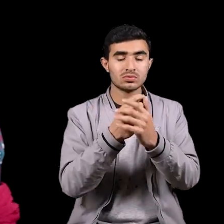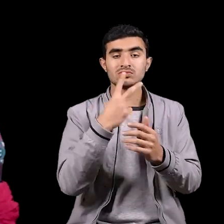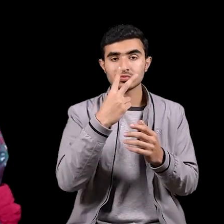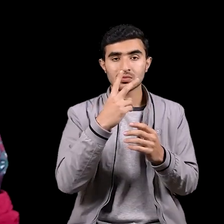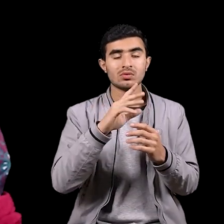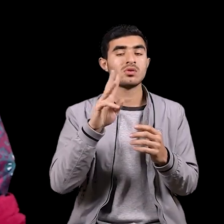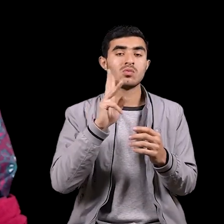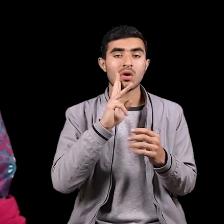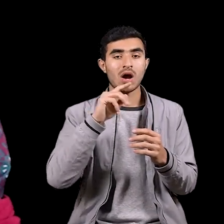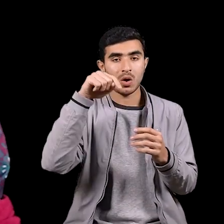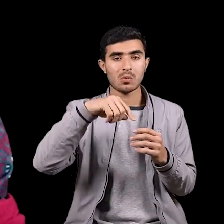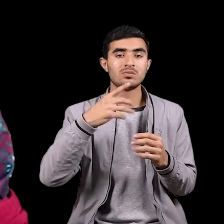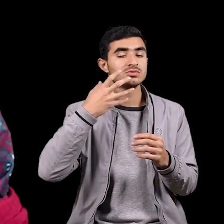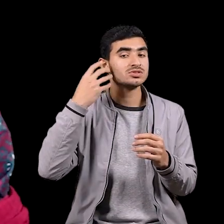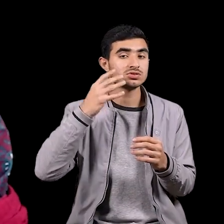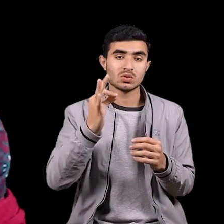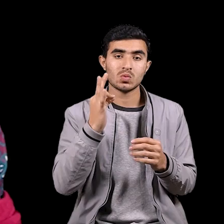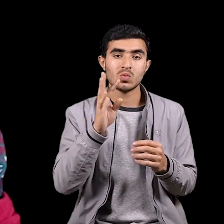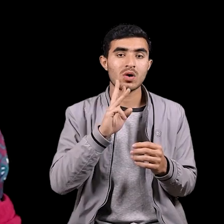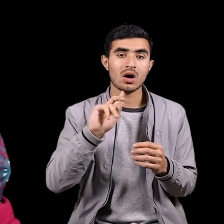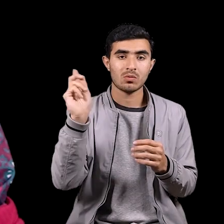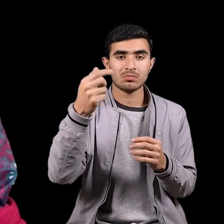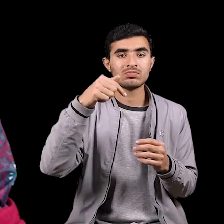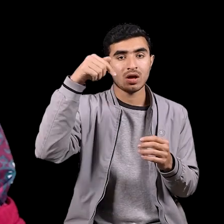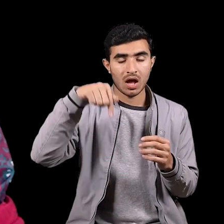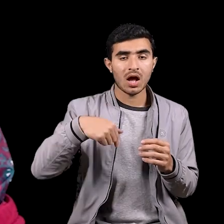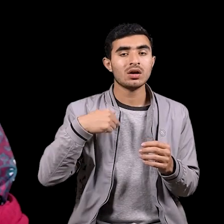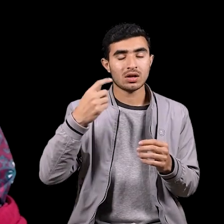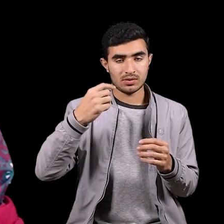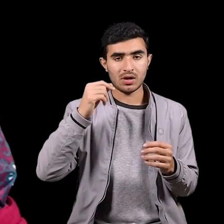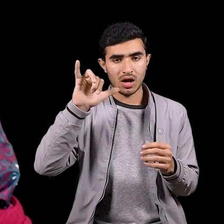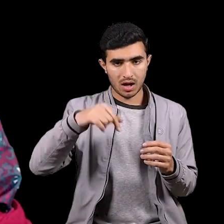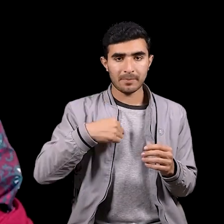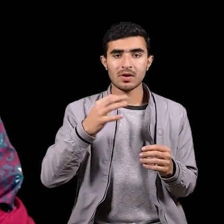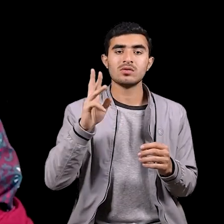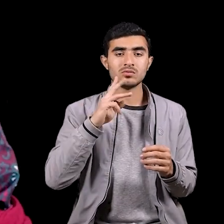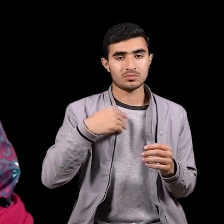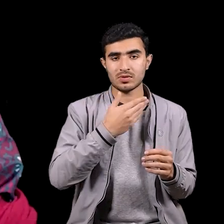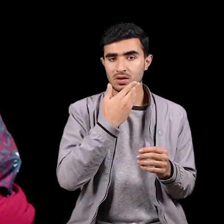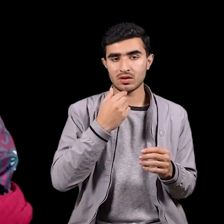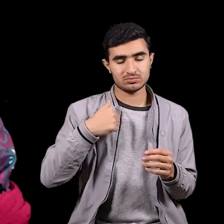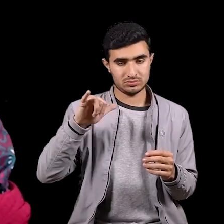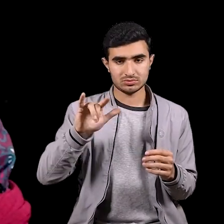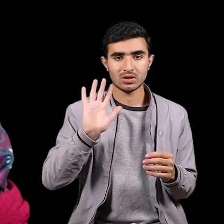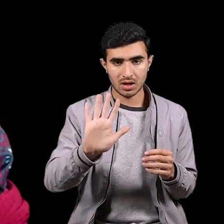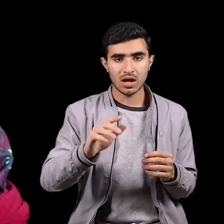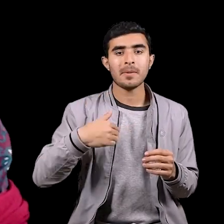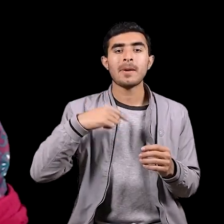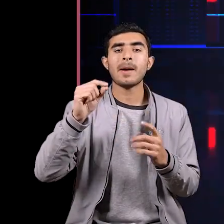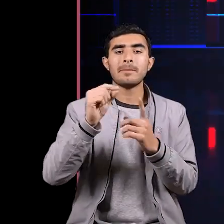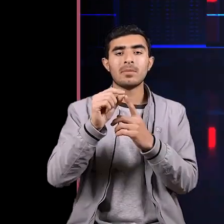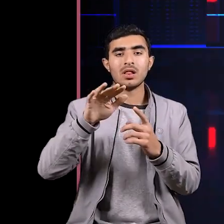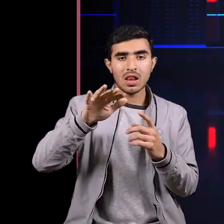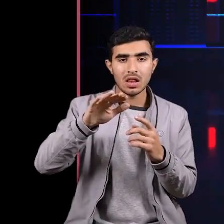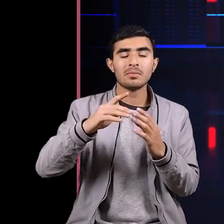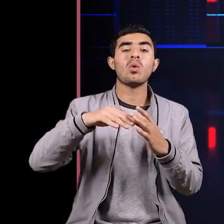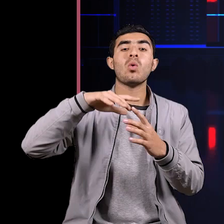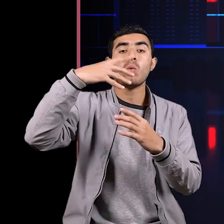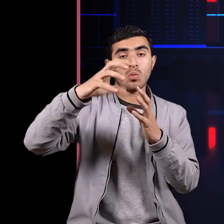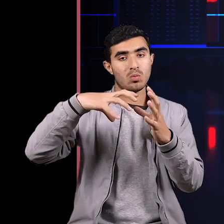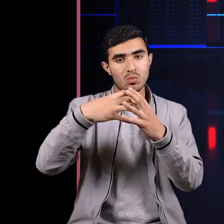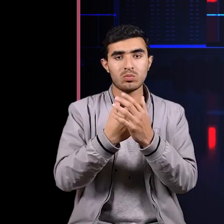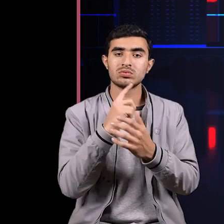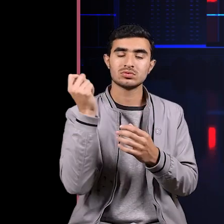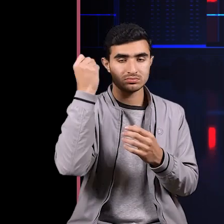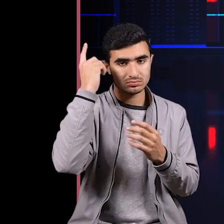है, हम भी समझते हैं, लेकिन ज़रूरत है उसको रिक्लेम करने की, ज़रूरत है उसको ओन करने की, ज़रूरत है उसको समझने की, पढ़ने की। तो